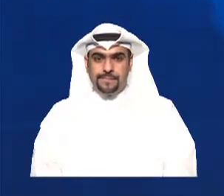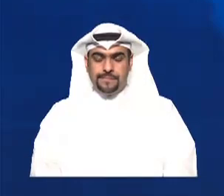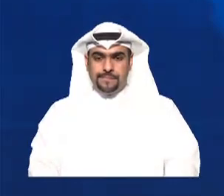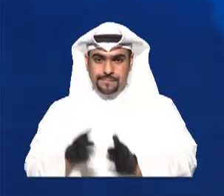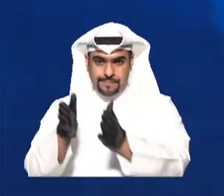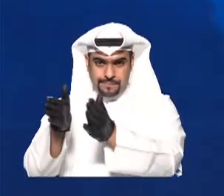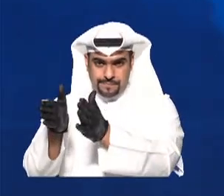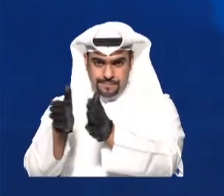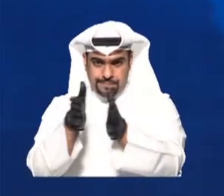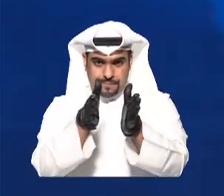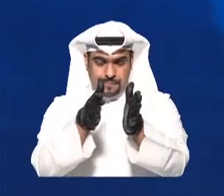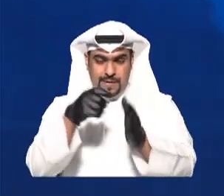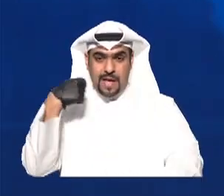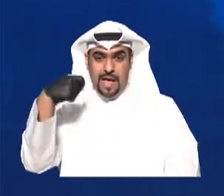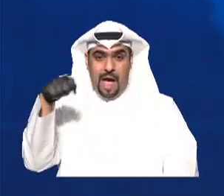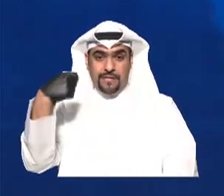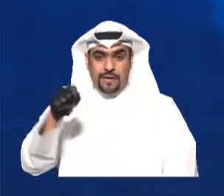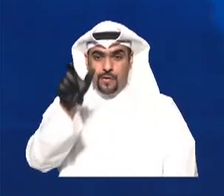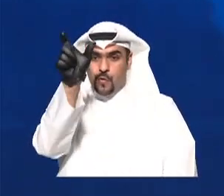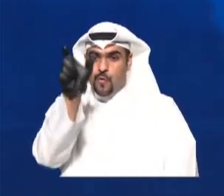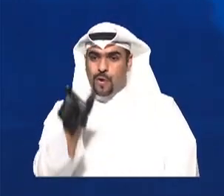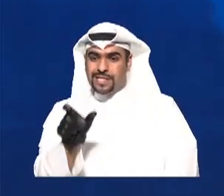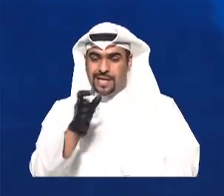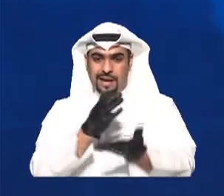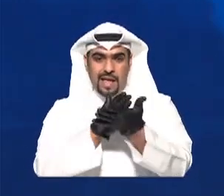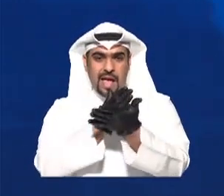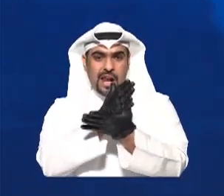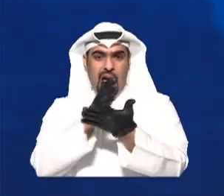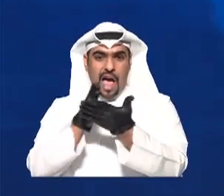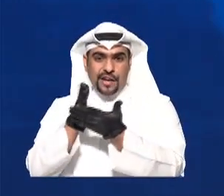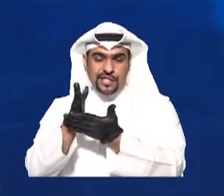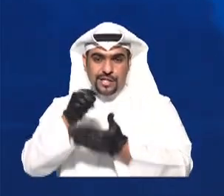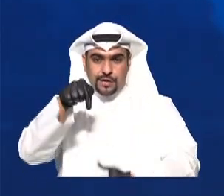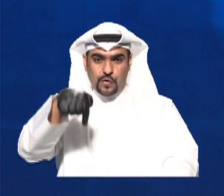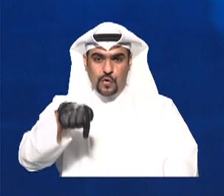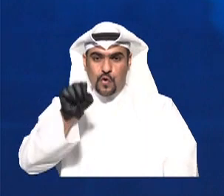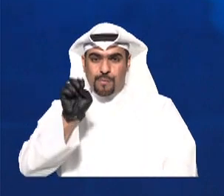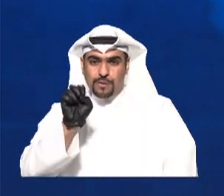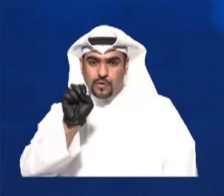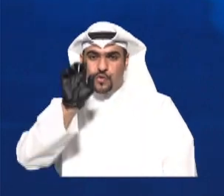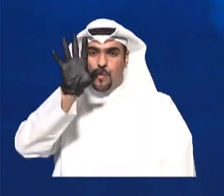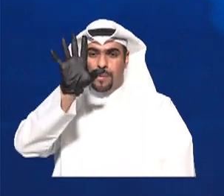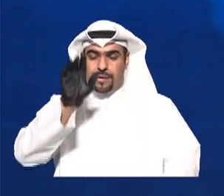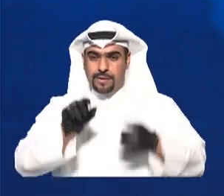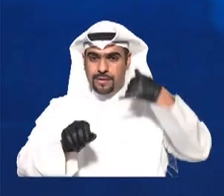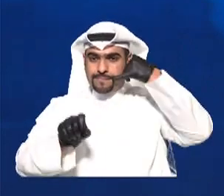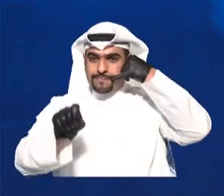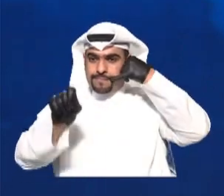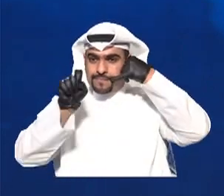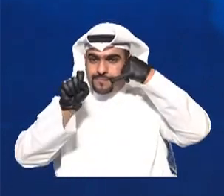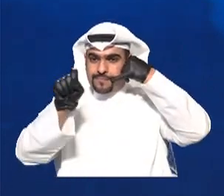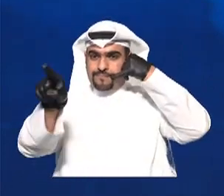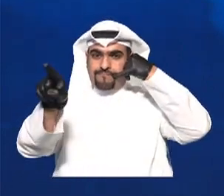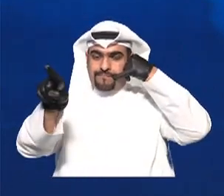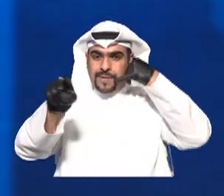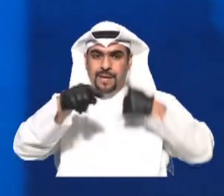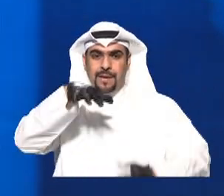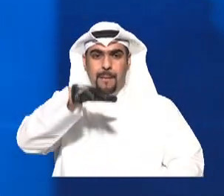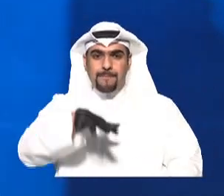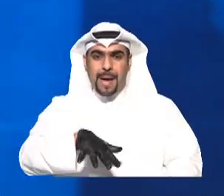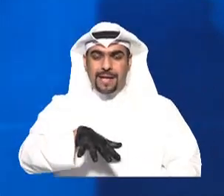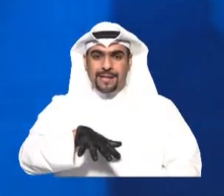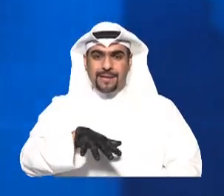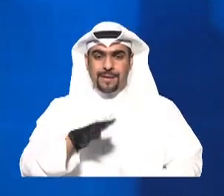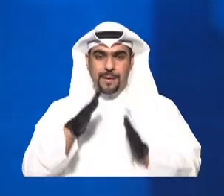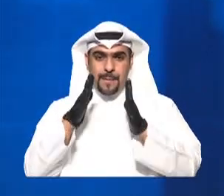أجرى وزير الخارجية الشيخ الدكتور أحمد ناصر لمحمد الصباح صباح اليوم اتصالا هاتفيا مع وزير خارجية جمهورية مصر العربية